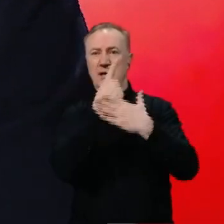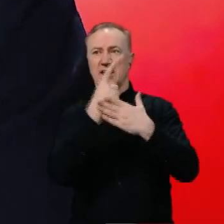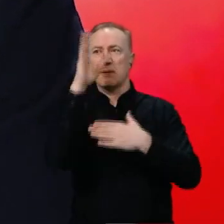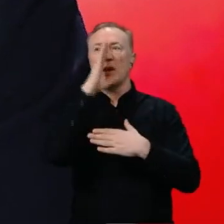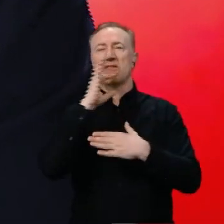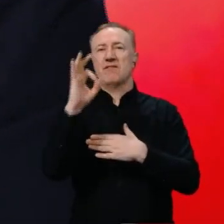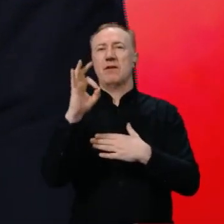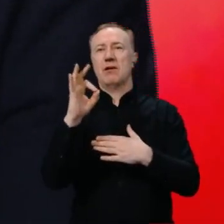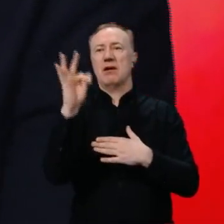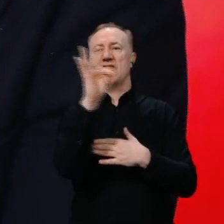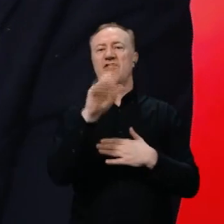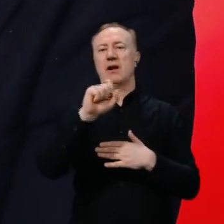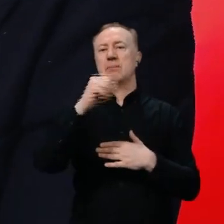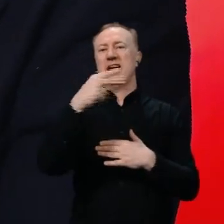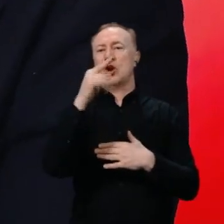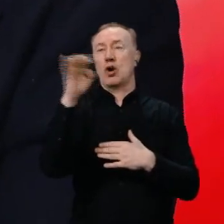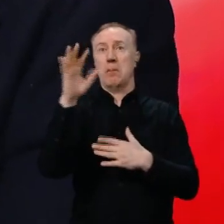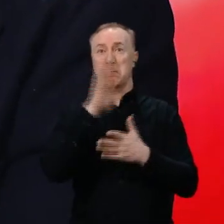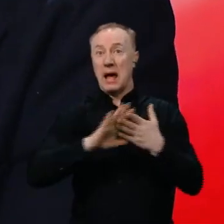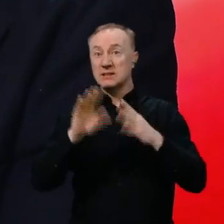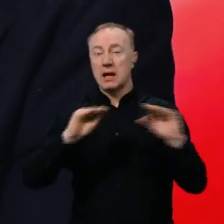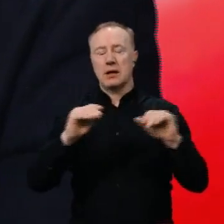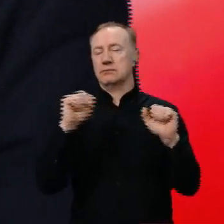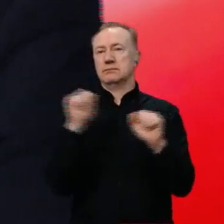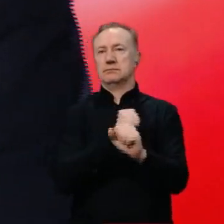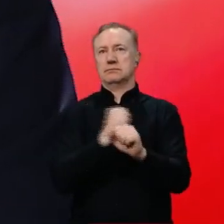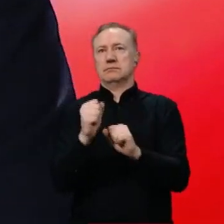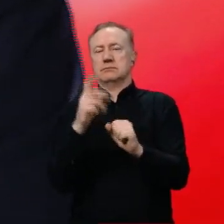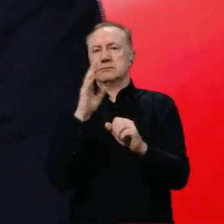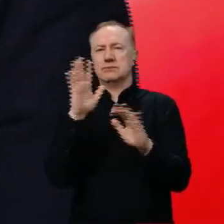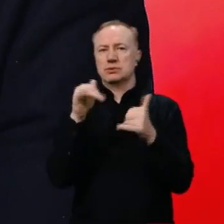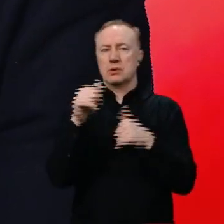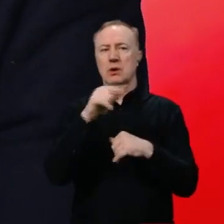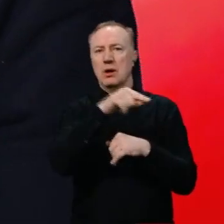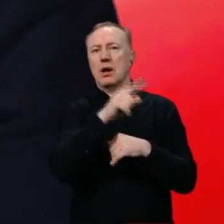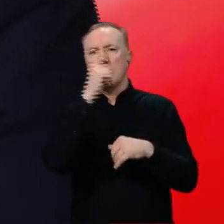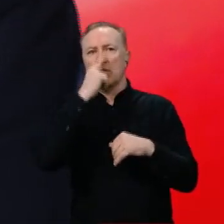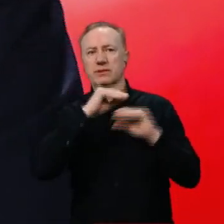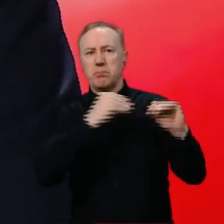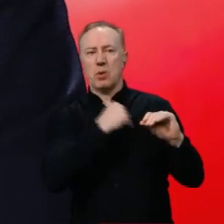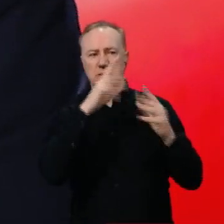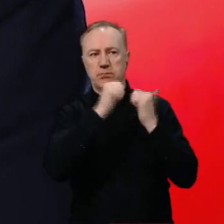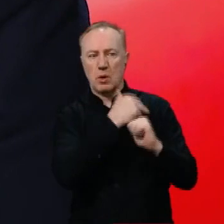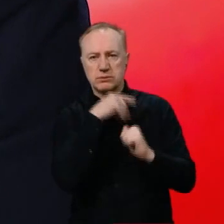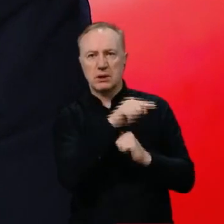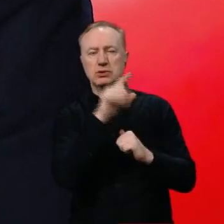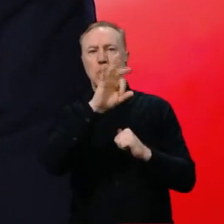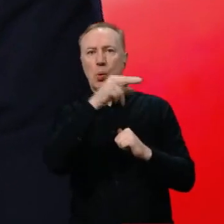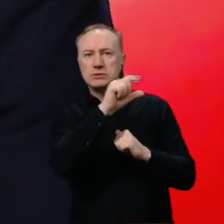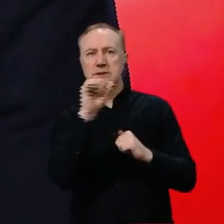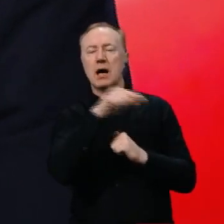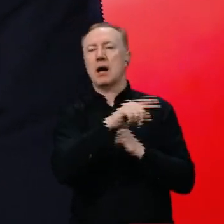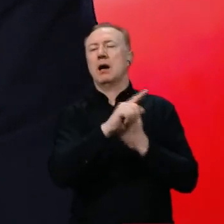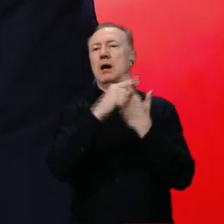nie być do dyspozycji taki trener, czy to by był Fonseca, prawda, czy Souza, czy Valverde jest teraz wymieniany do